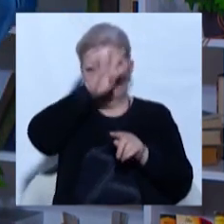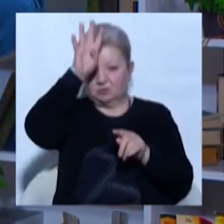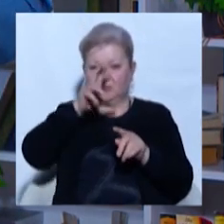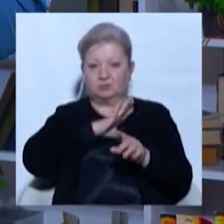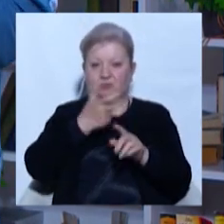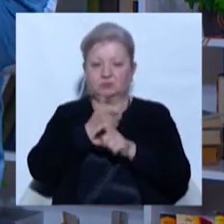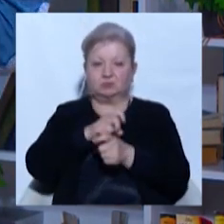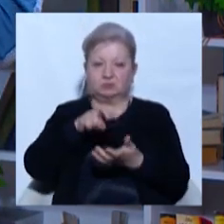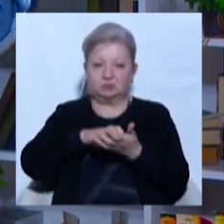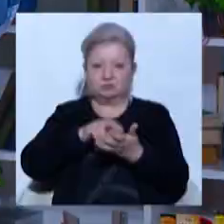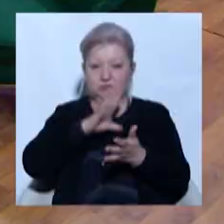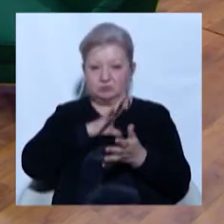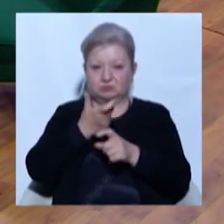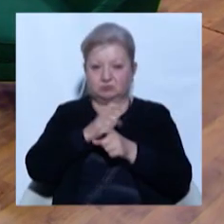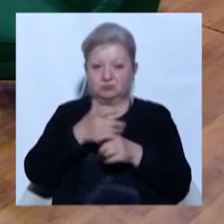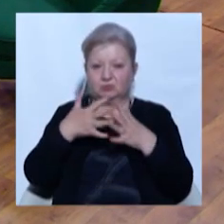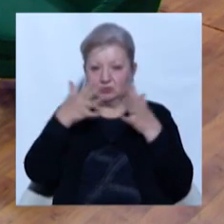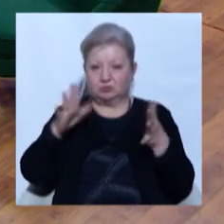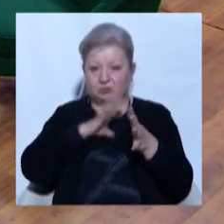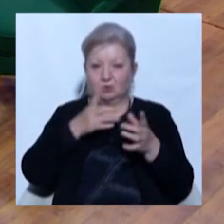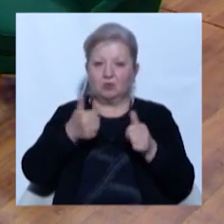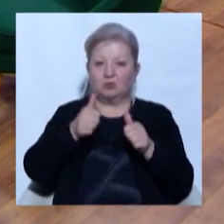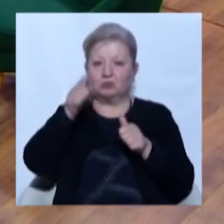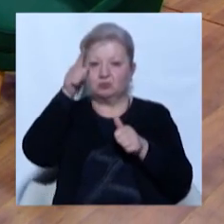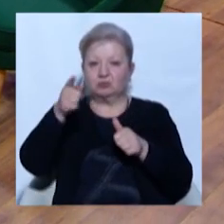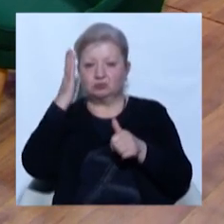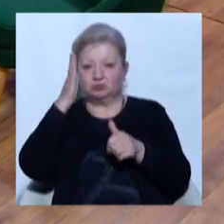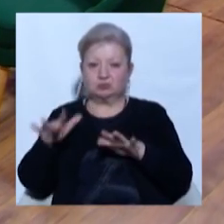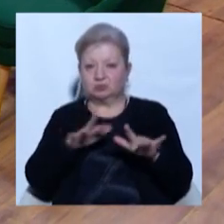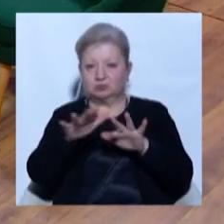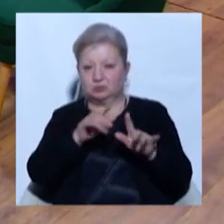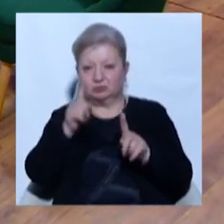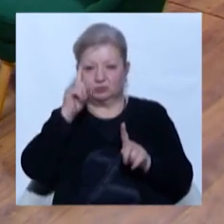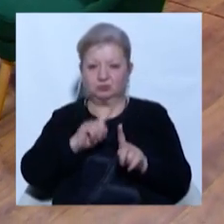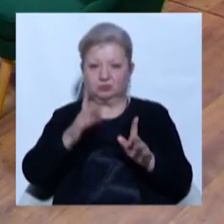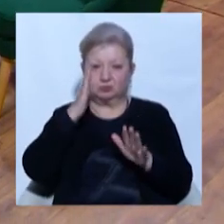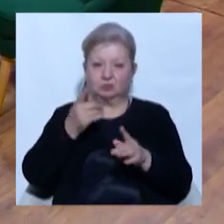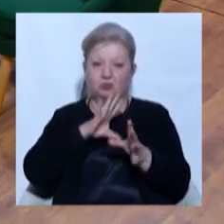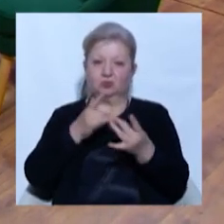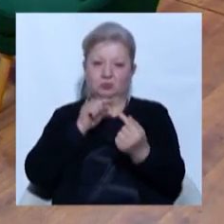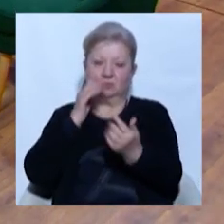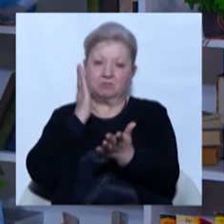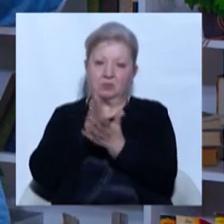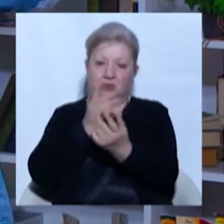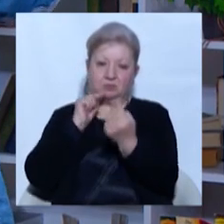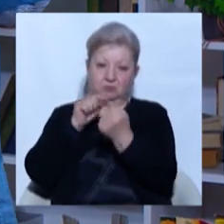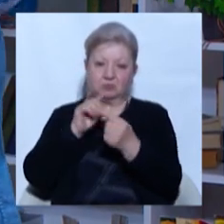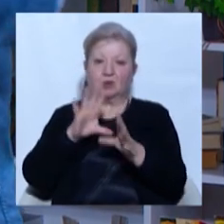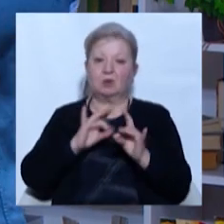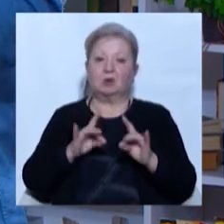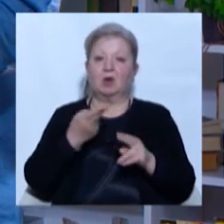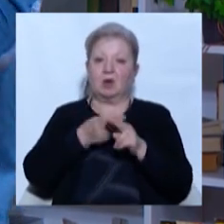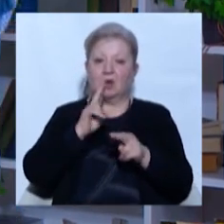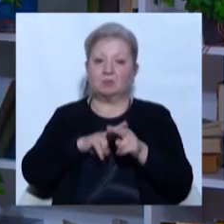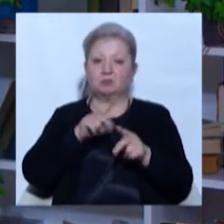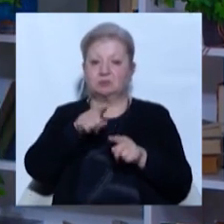და არავინ არ იცოდა როგორი რეაქცია ექნებოდა ირანის შახს, თუ კი მეფე პირდაპირ დაუპირისპირდებოდა. ამიტომ ეს ნაბიჯი ერთ-ერთი ჭკვიანური